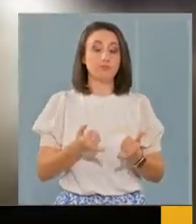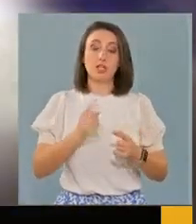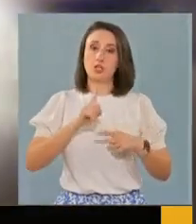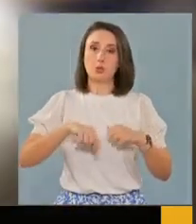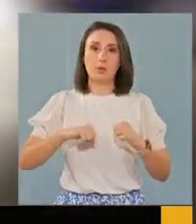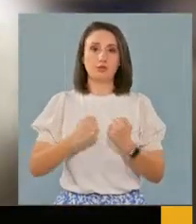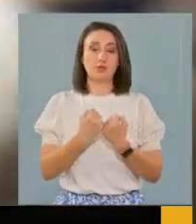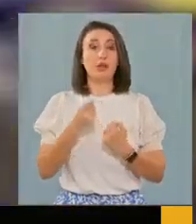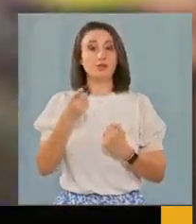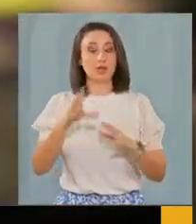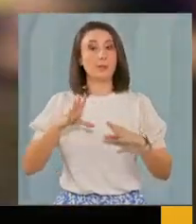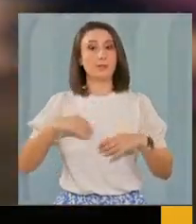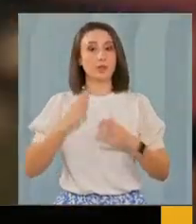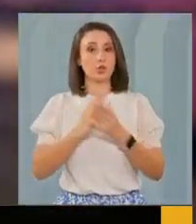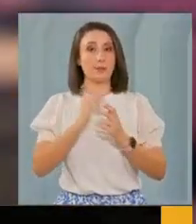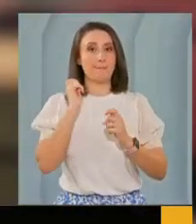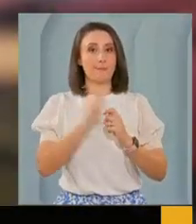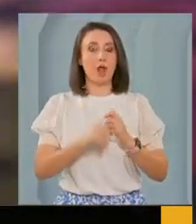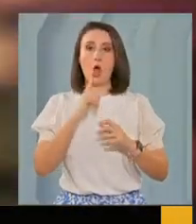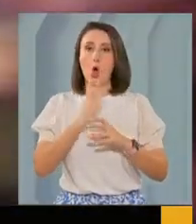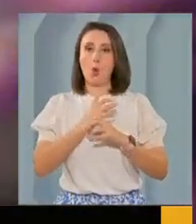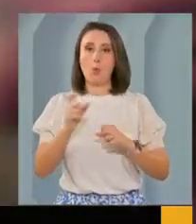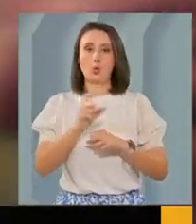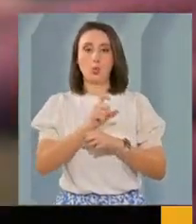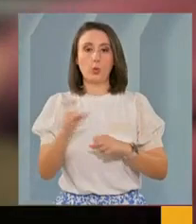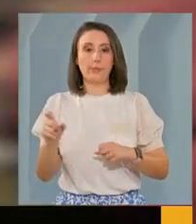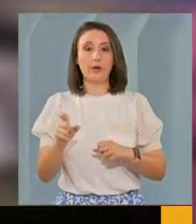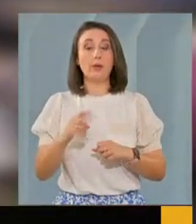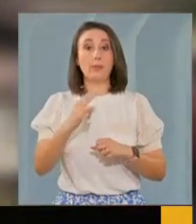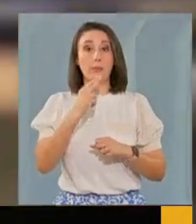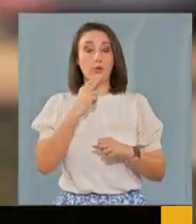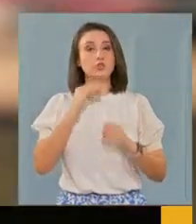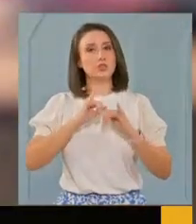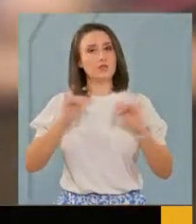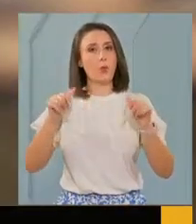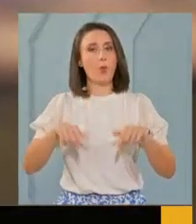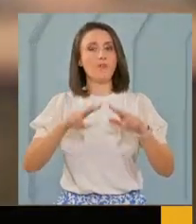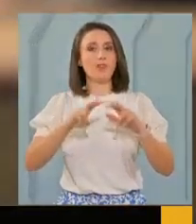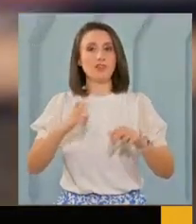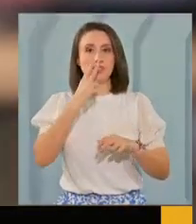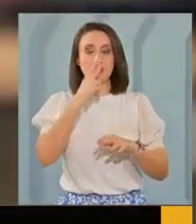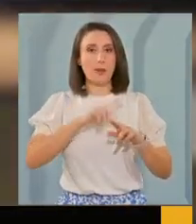urma accidentului, acesta s-a ales cu dosar penal pentru ucidere din culpă. Polițiștii desfășoară